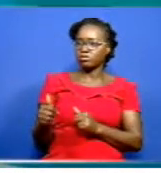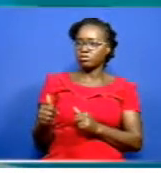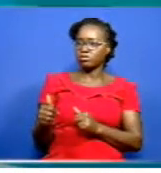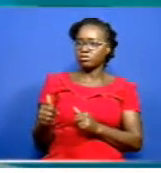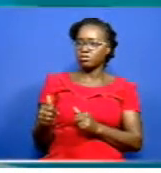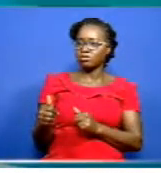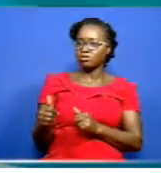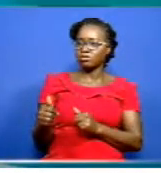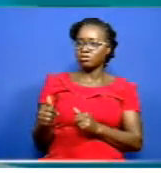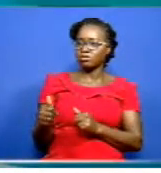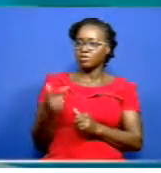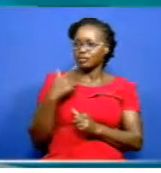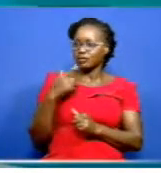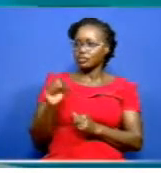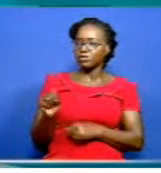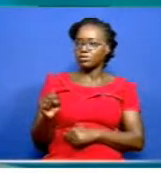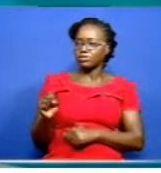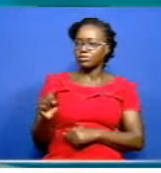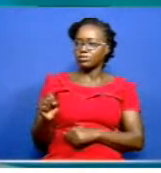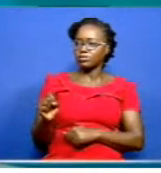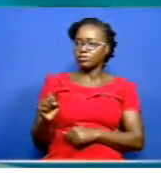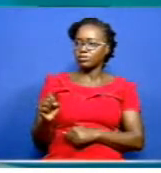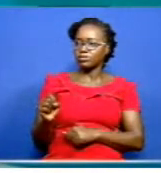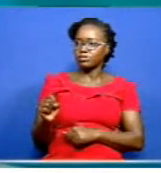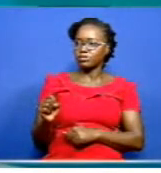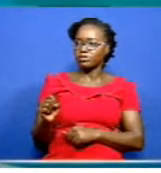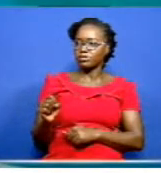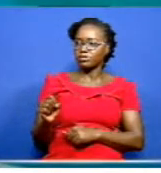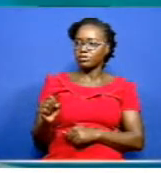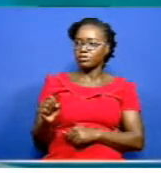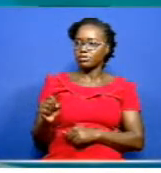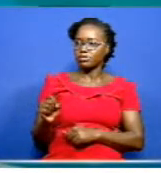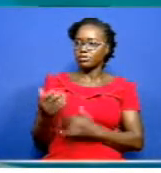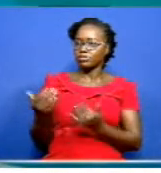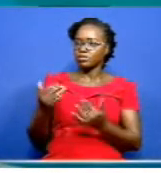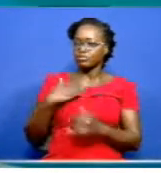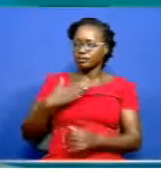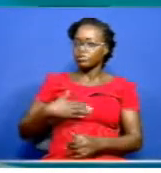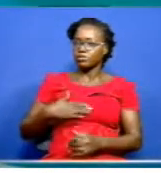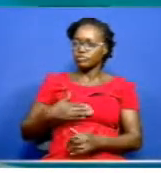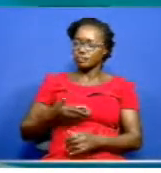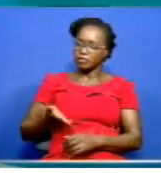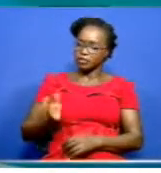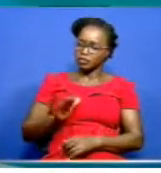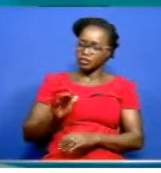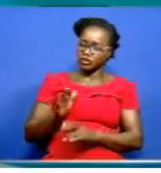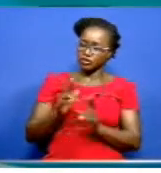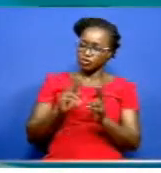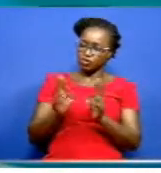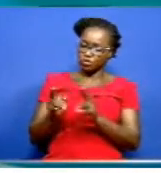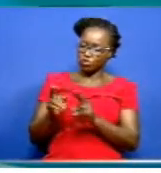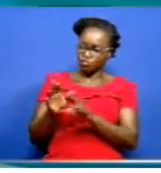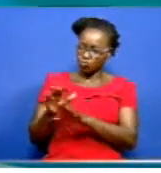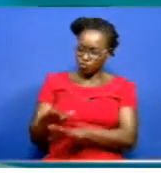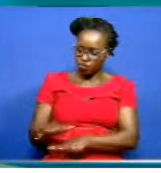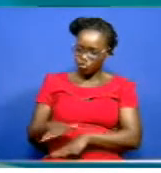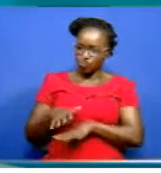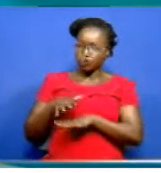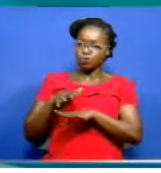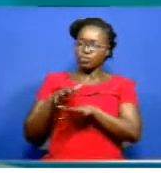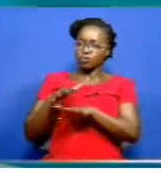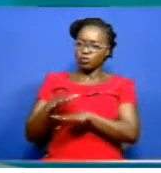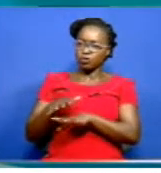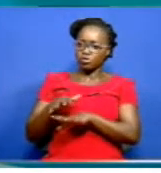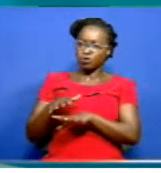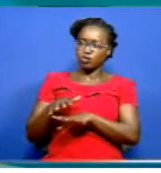mahali. So kwa sababu pia sasa mwili inarudi normal vile ilikuwa kabla